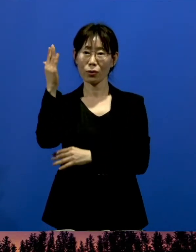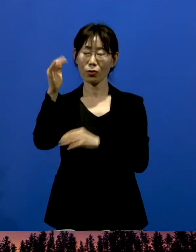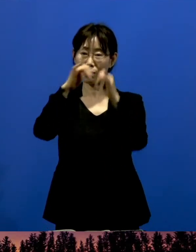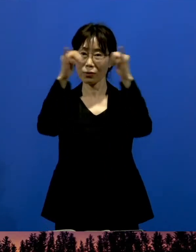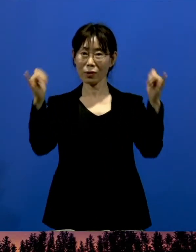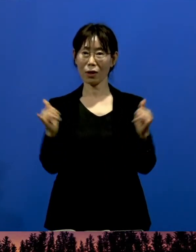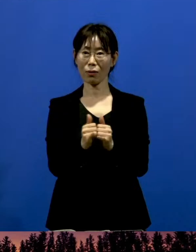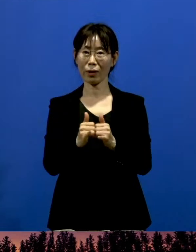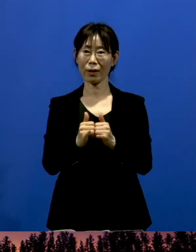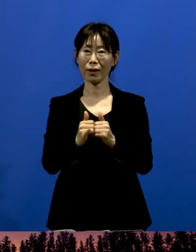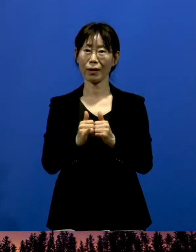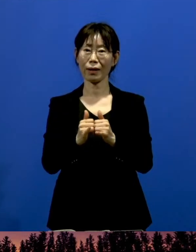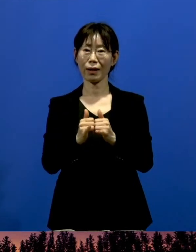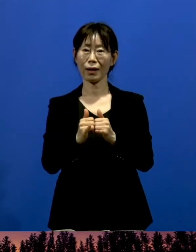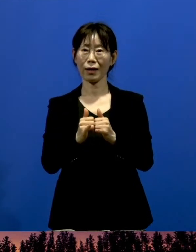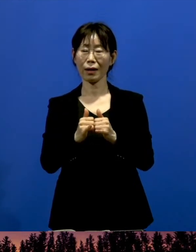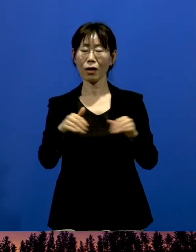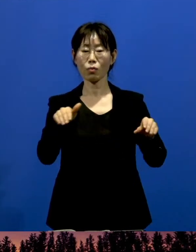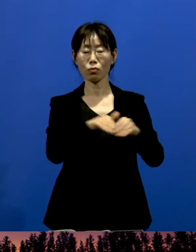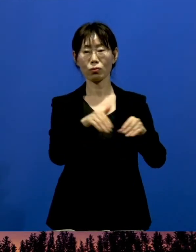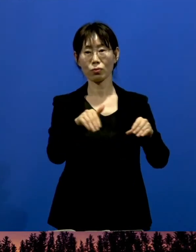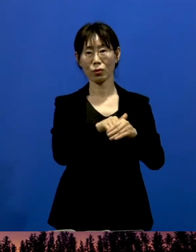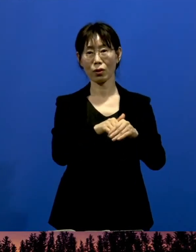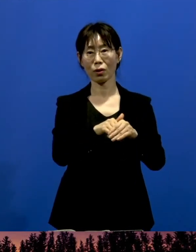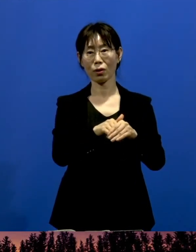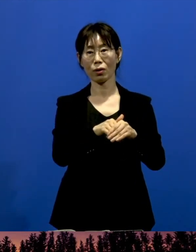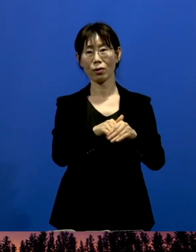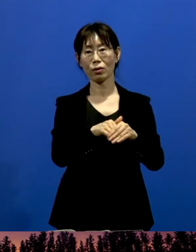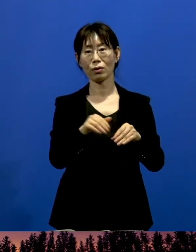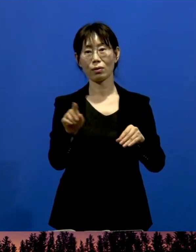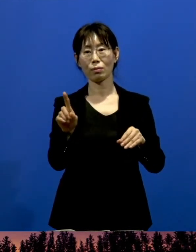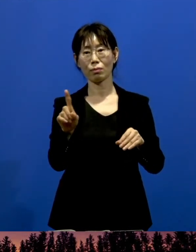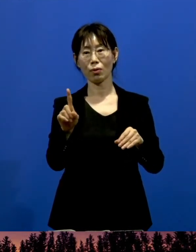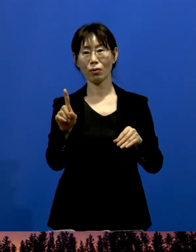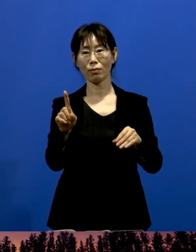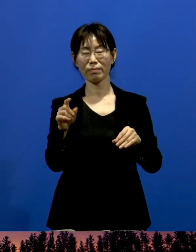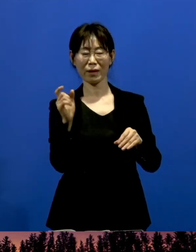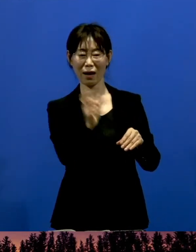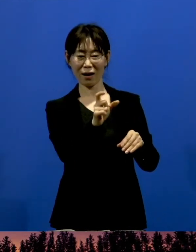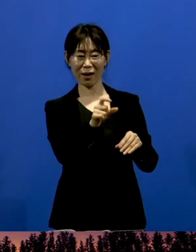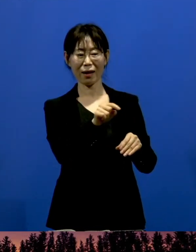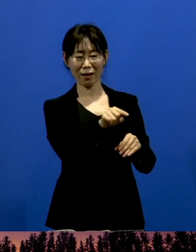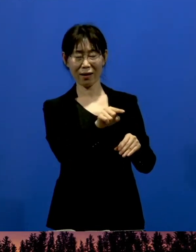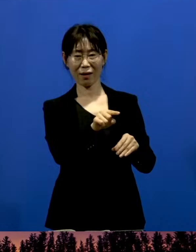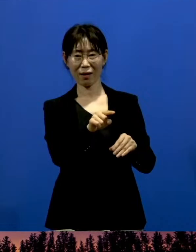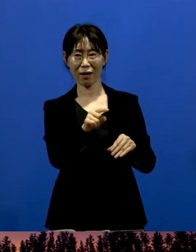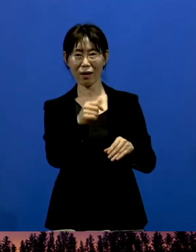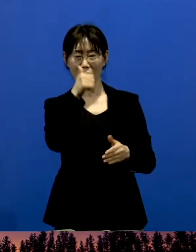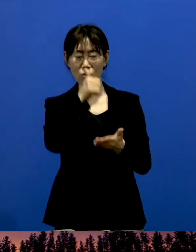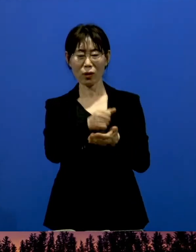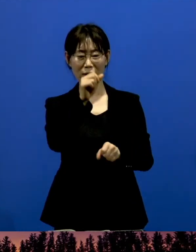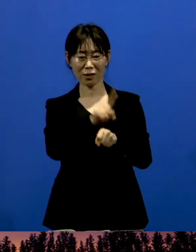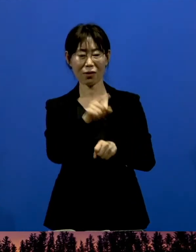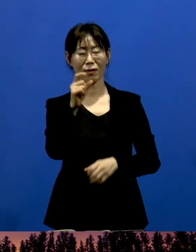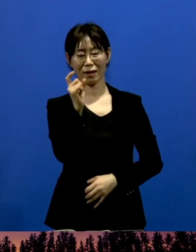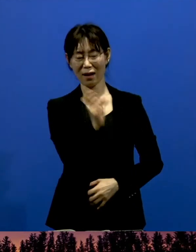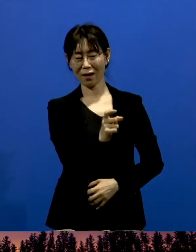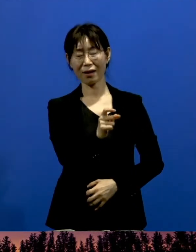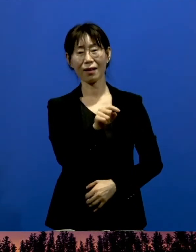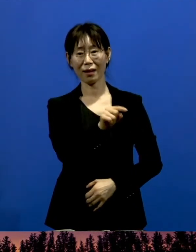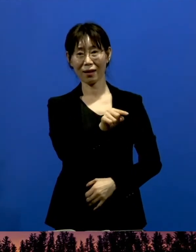굉장히 자극적이기 때문에 문화가 굉장히 세요. 이 문화가. 그러니까 여러분